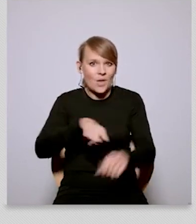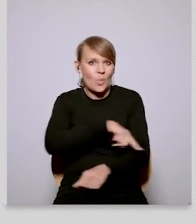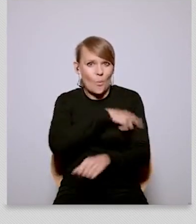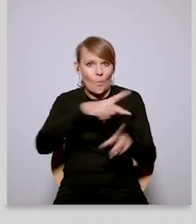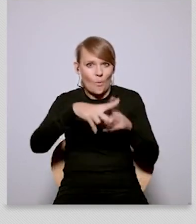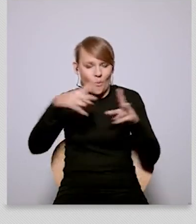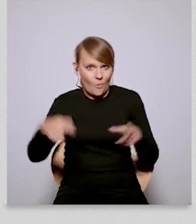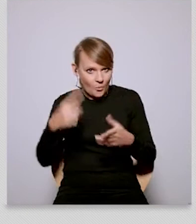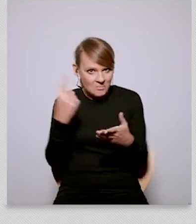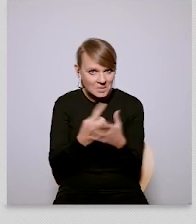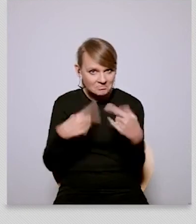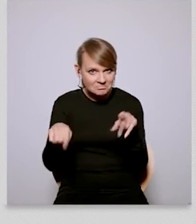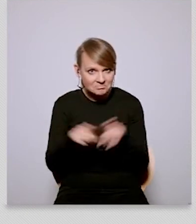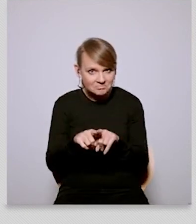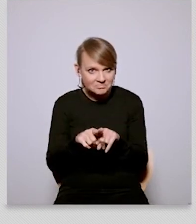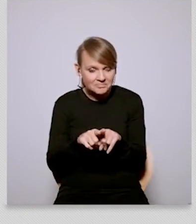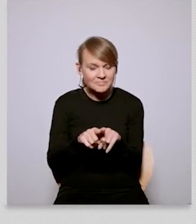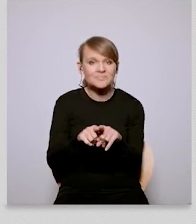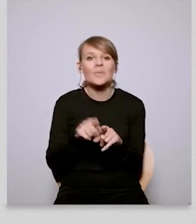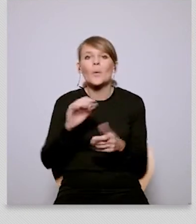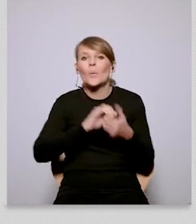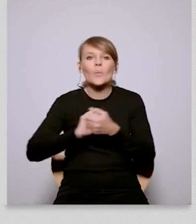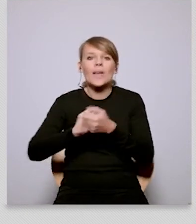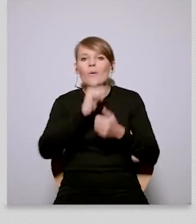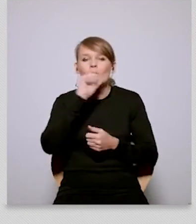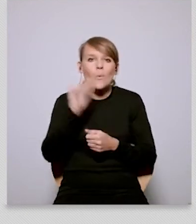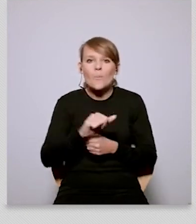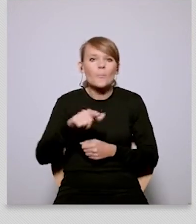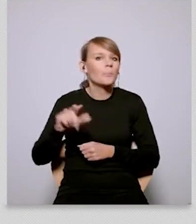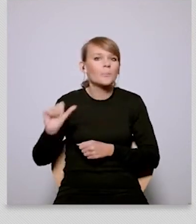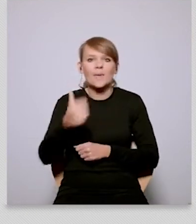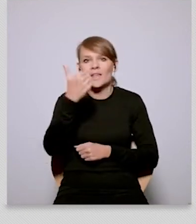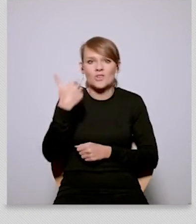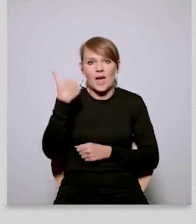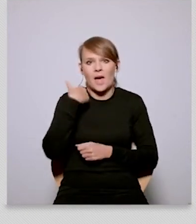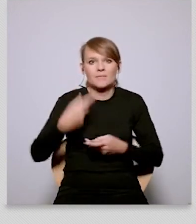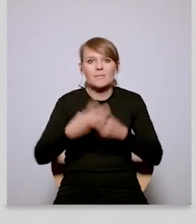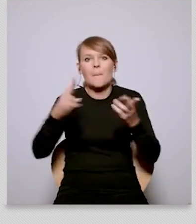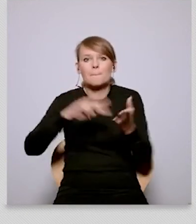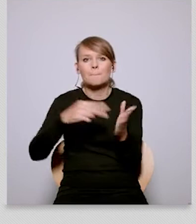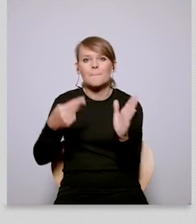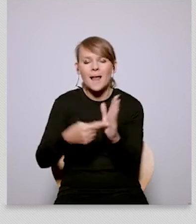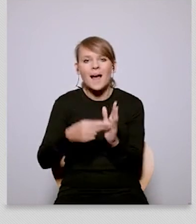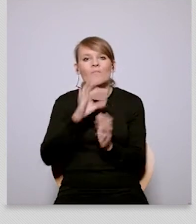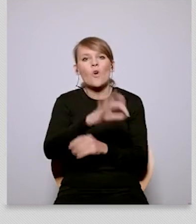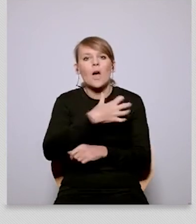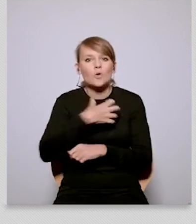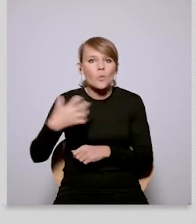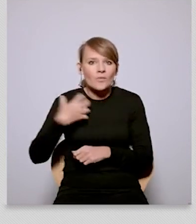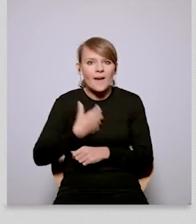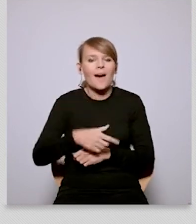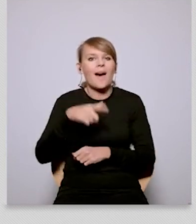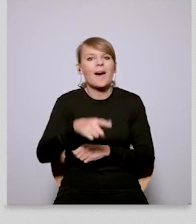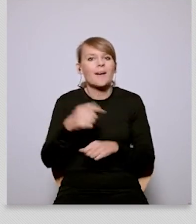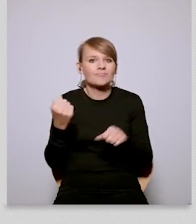tutaj Unia Europejska jako pierwsza opublikowała plan dekarbonizacji swojej gospodarki i w ten